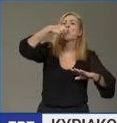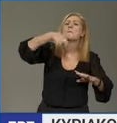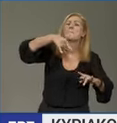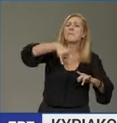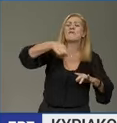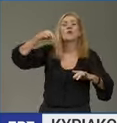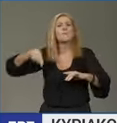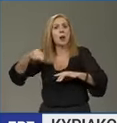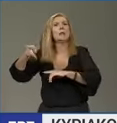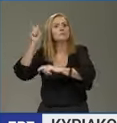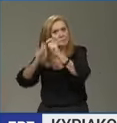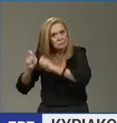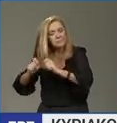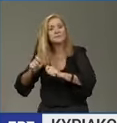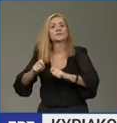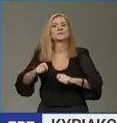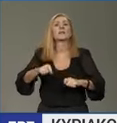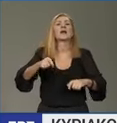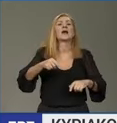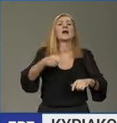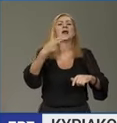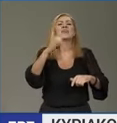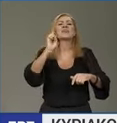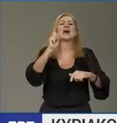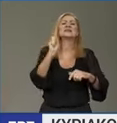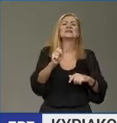Το Θέσιν Τέκ έχει ξεκινήσει.